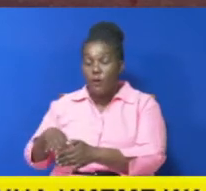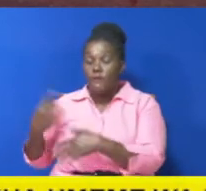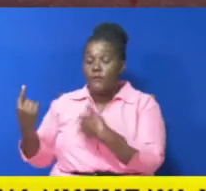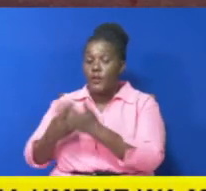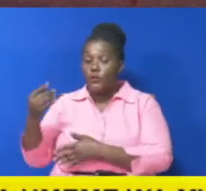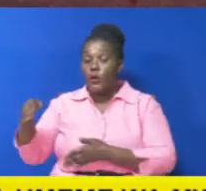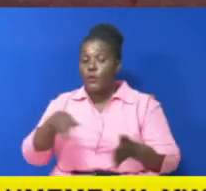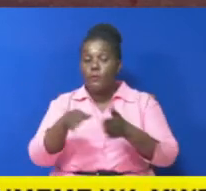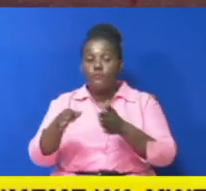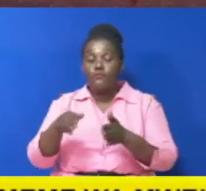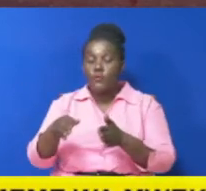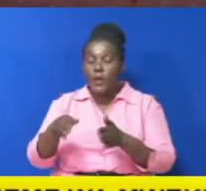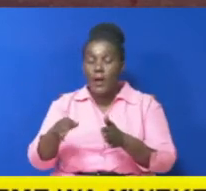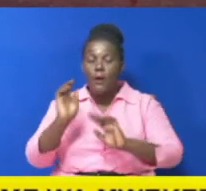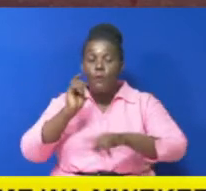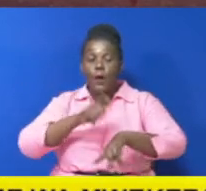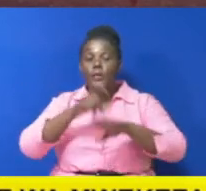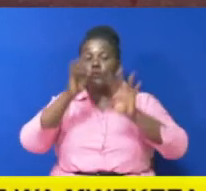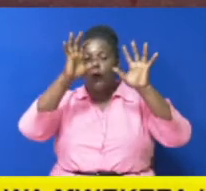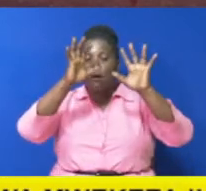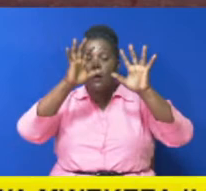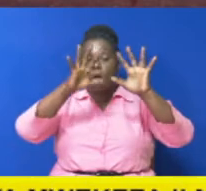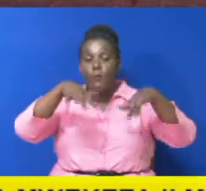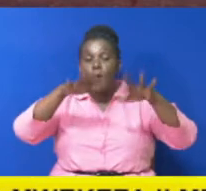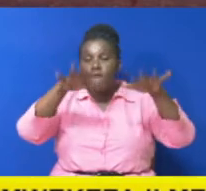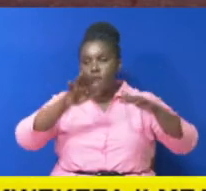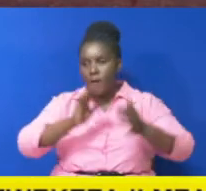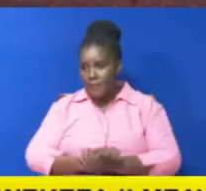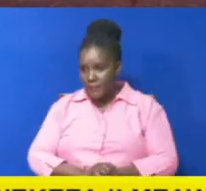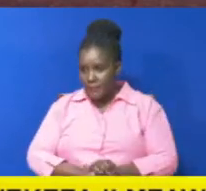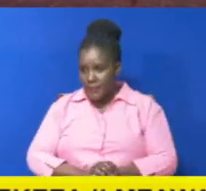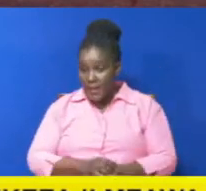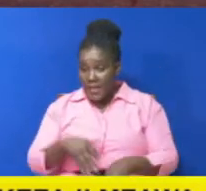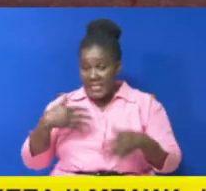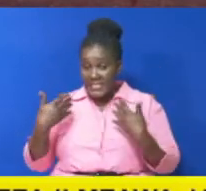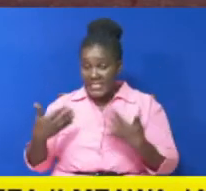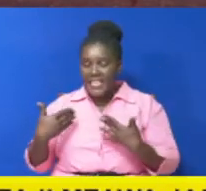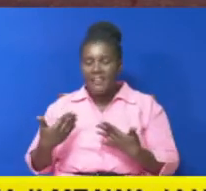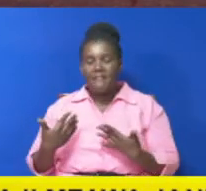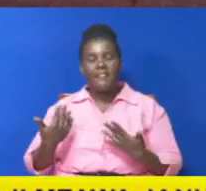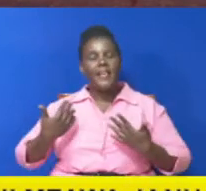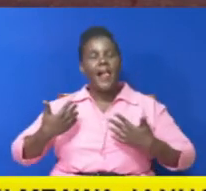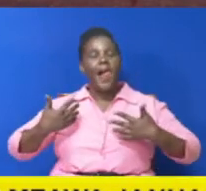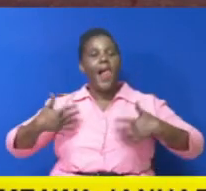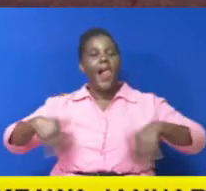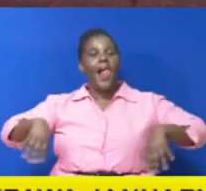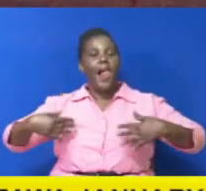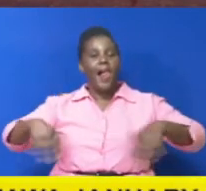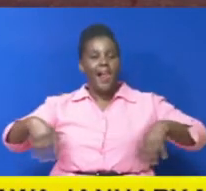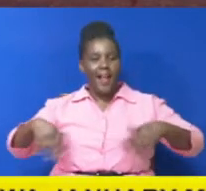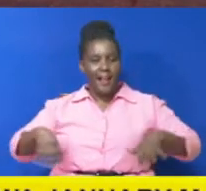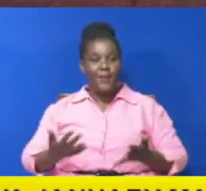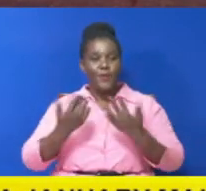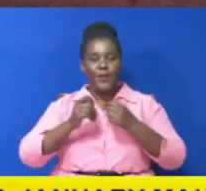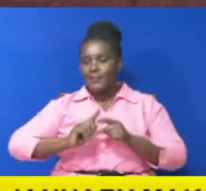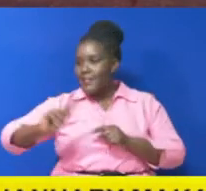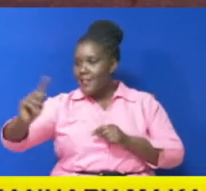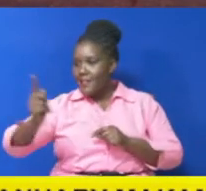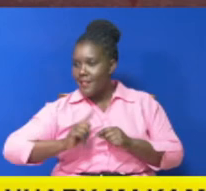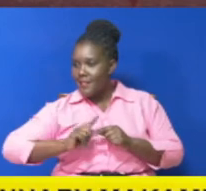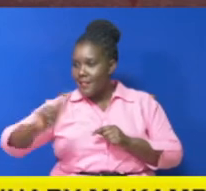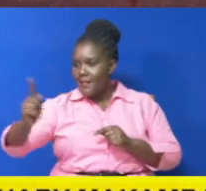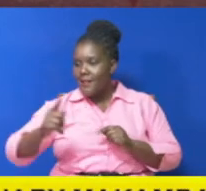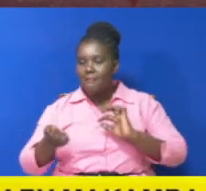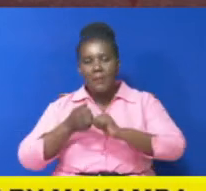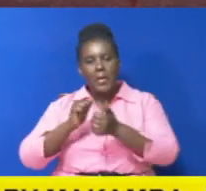huo hasa nyakati za mvua. Sambamba na hilo wamesema kwa sasa wanaweza kuvuka kutoka Kirogo kwenda Mori kwa muda mfupi tofauti na hapo